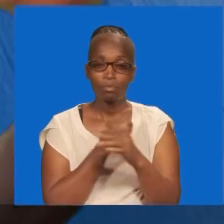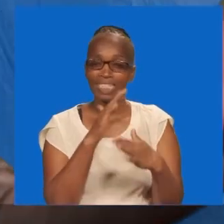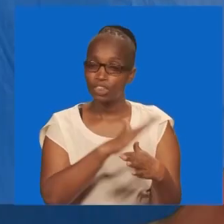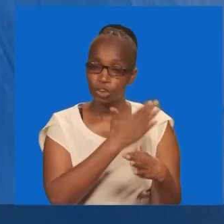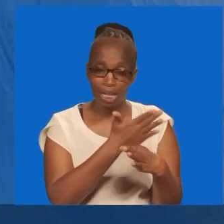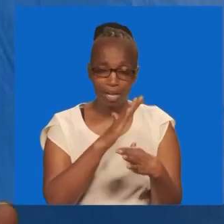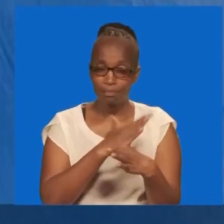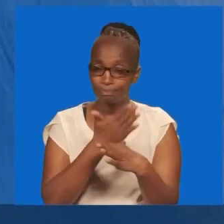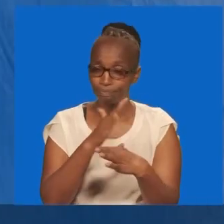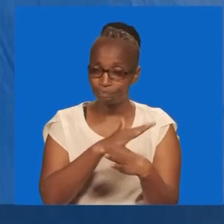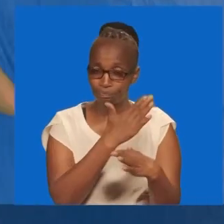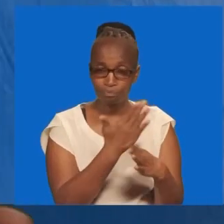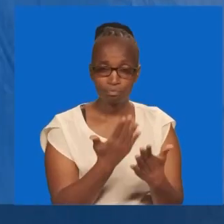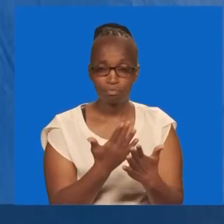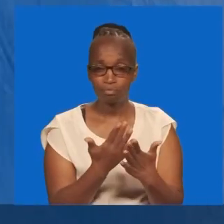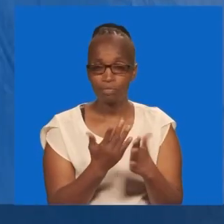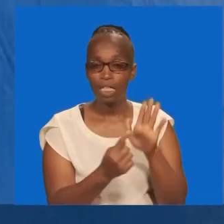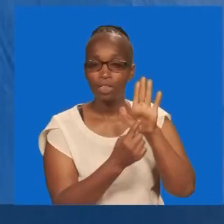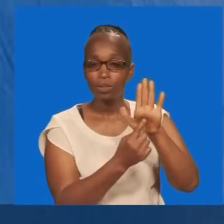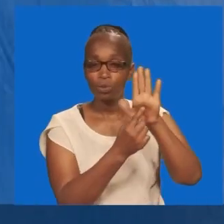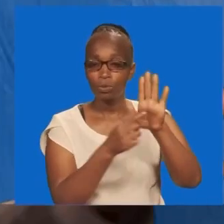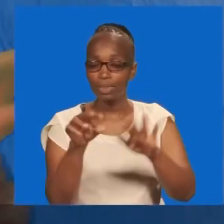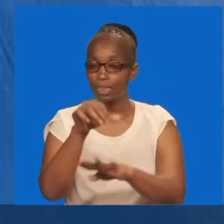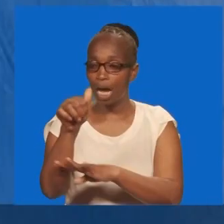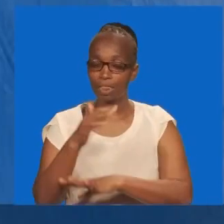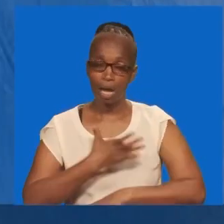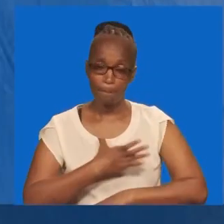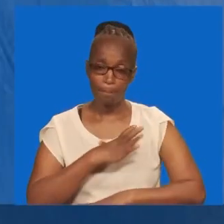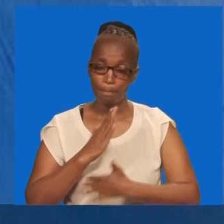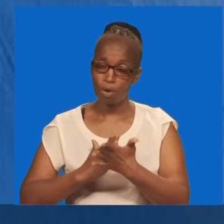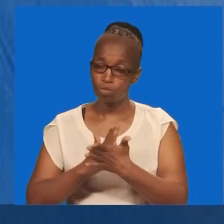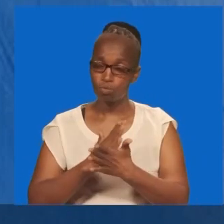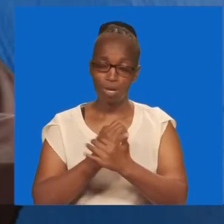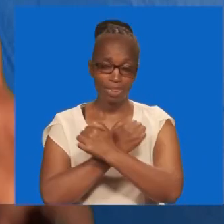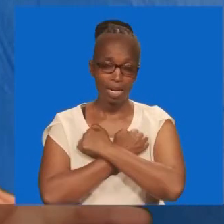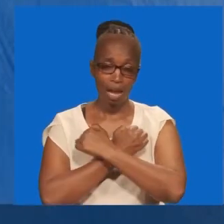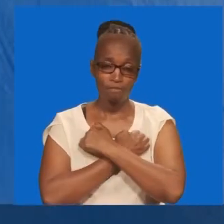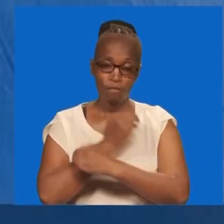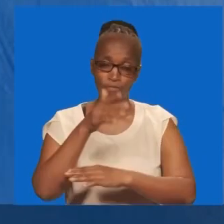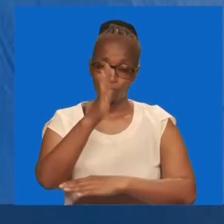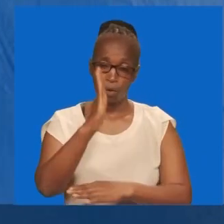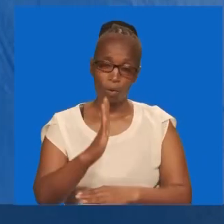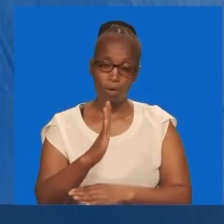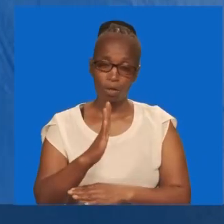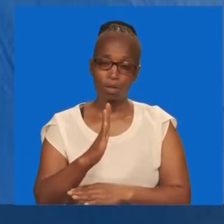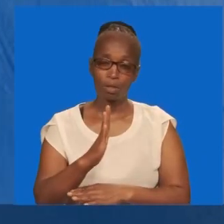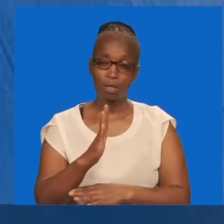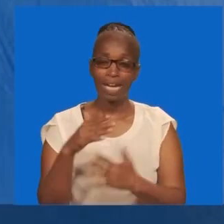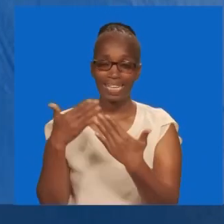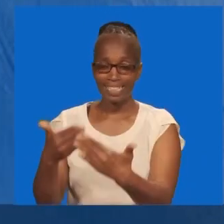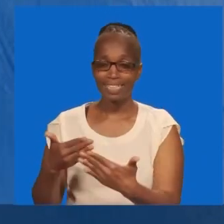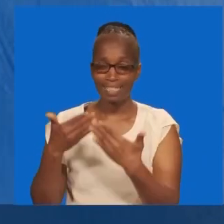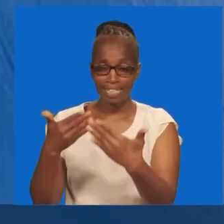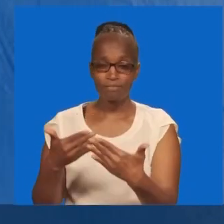is to love, to share, kuwashirikisha wengine katika upendo huu wa Mwenyezi Mungu,